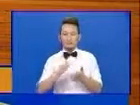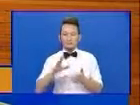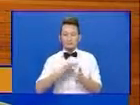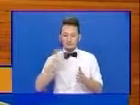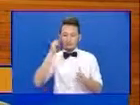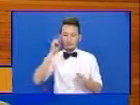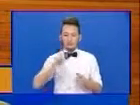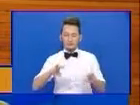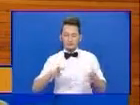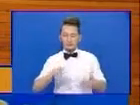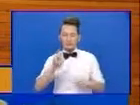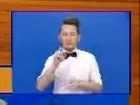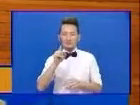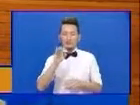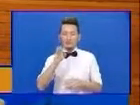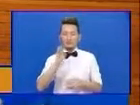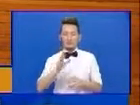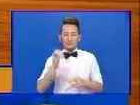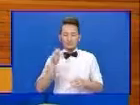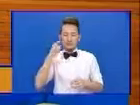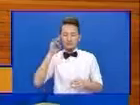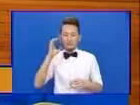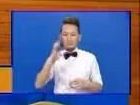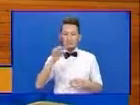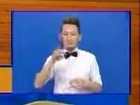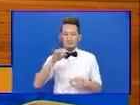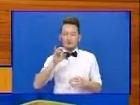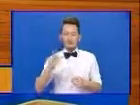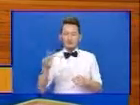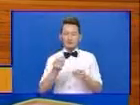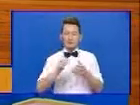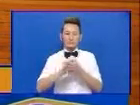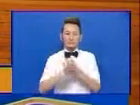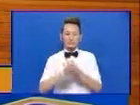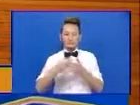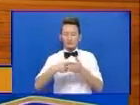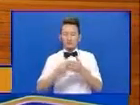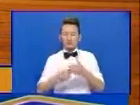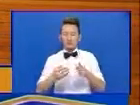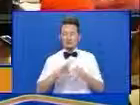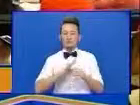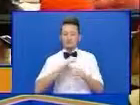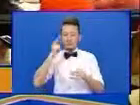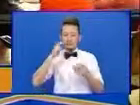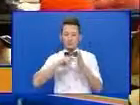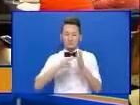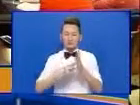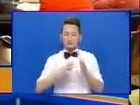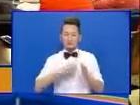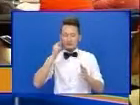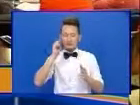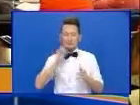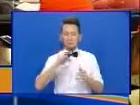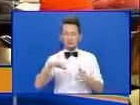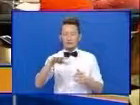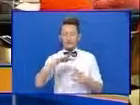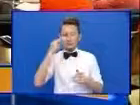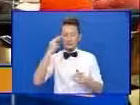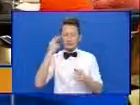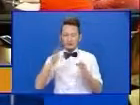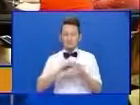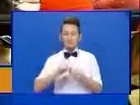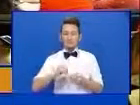Қазақстан президенті Назарбаев және Қытай төрағасы Си Цзиньпин арасындағы тұрақты саяси диалог үлкен рөл атқарады. Қазақстан мен Қытай арасындағы достықты